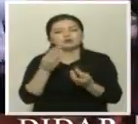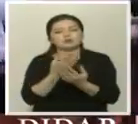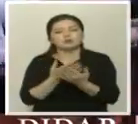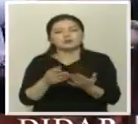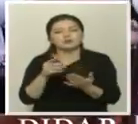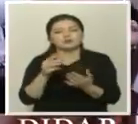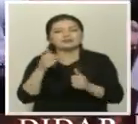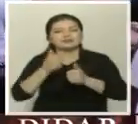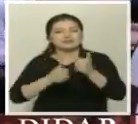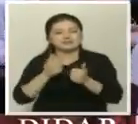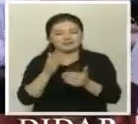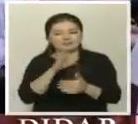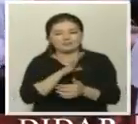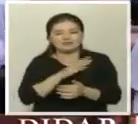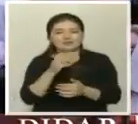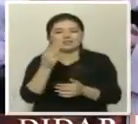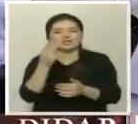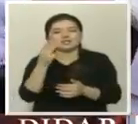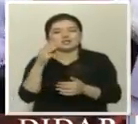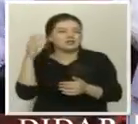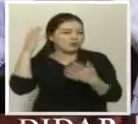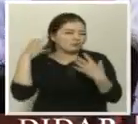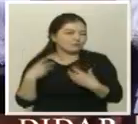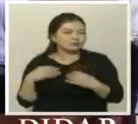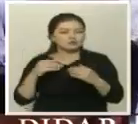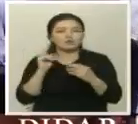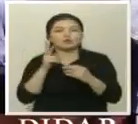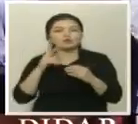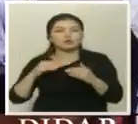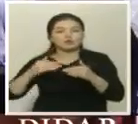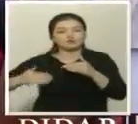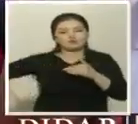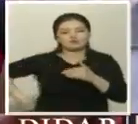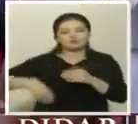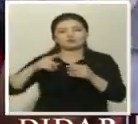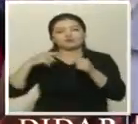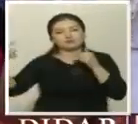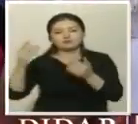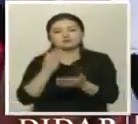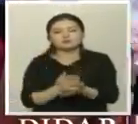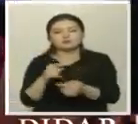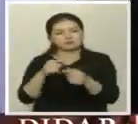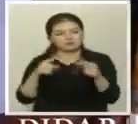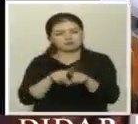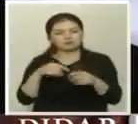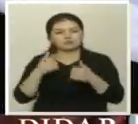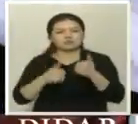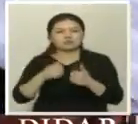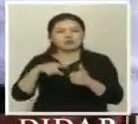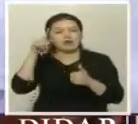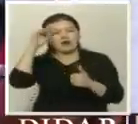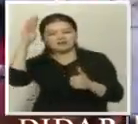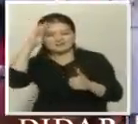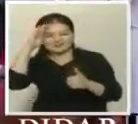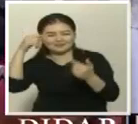анықталып, келіндер ас әзірлеуден сынға түсті. Жарысқа қатысқан бұрымдар оларға шашбау сыйға берілді. Ал ер азаматтар арасында ләңгі тебу, асық